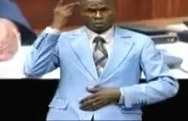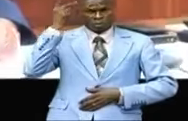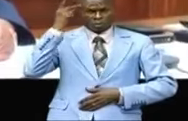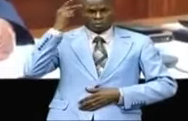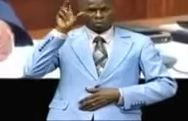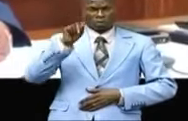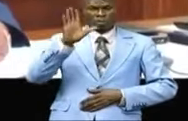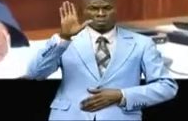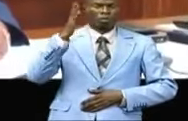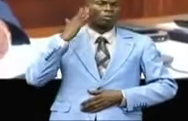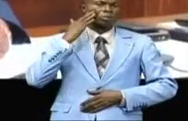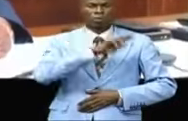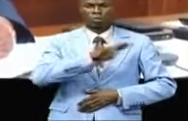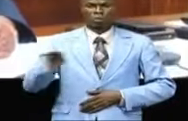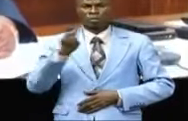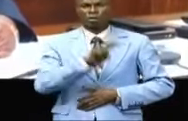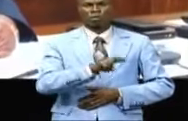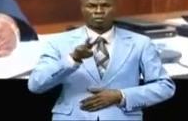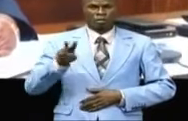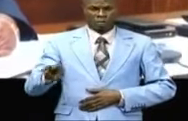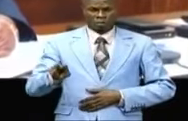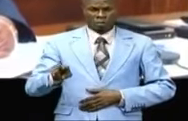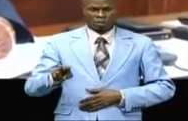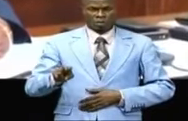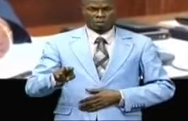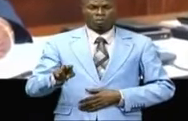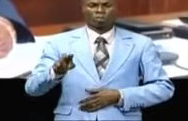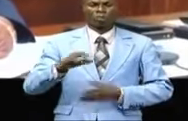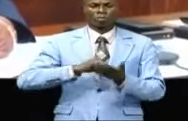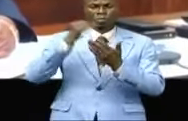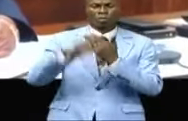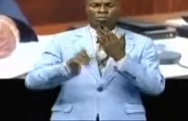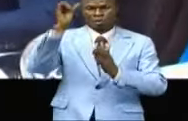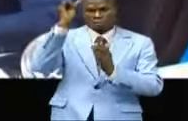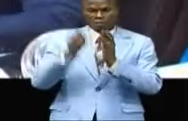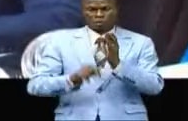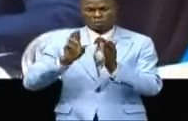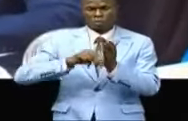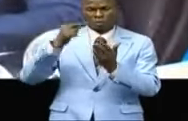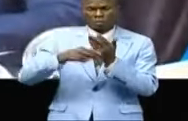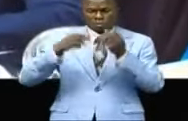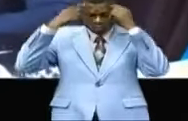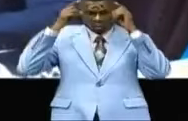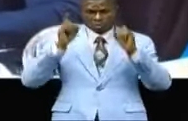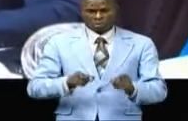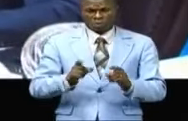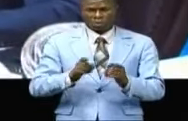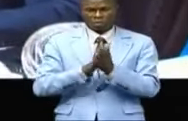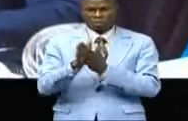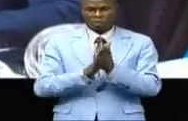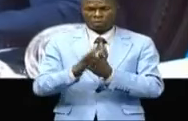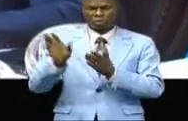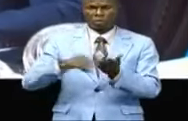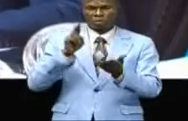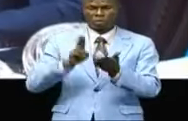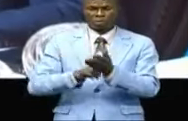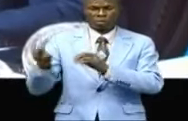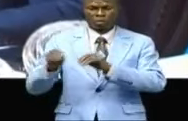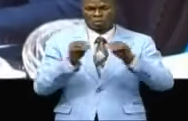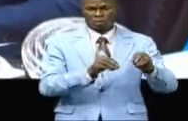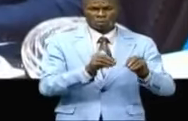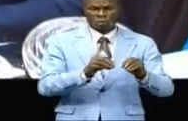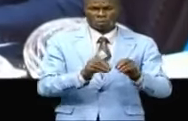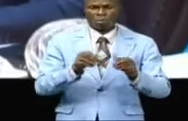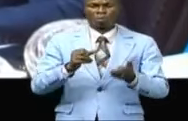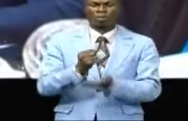le 25 mai 2022. Dernier projet d'ordonnance d'approbation portant protocole de mise en œuvre de